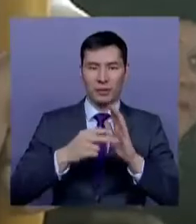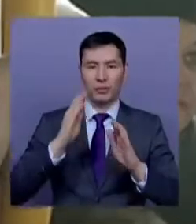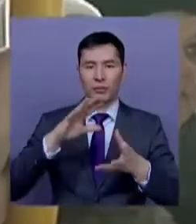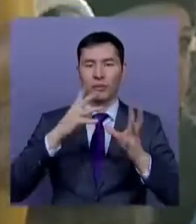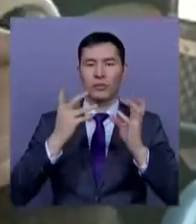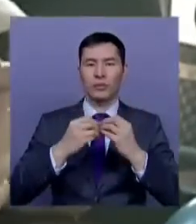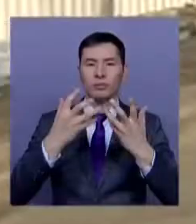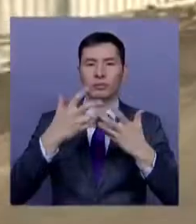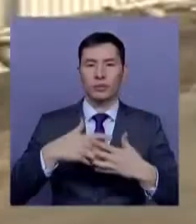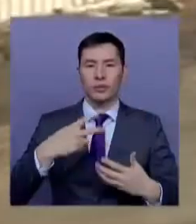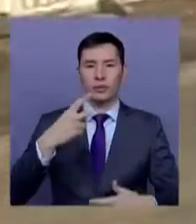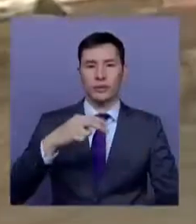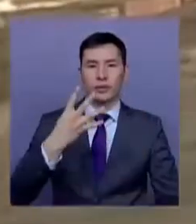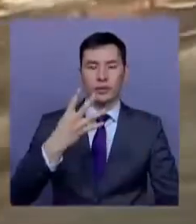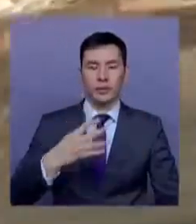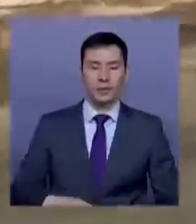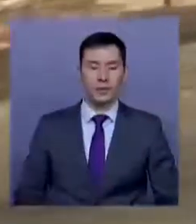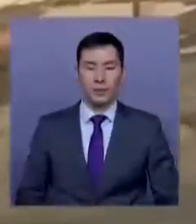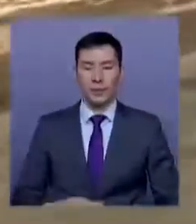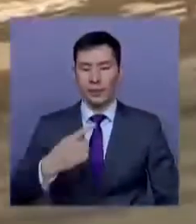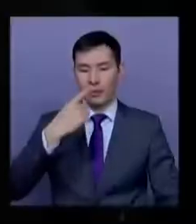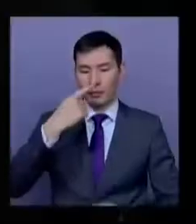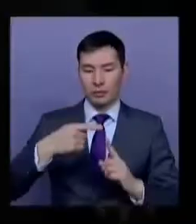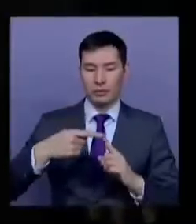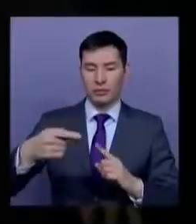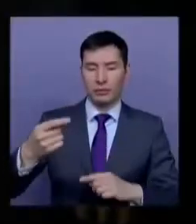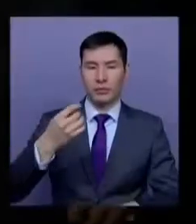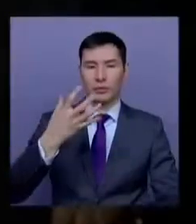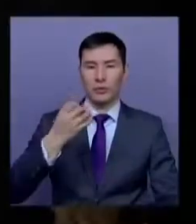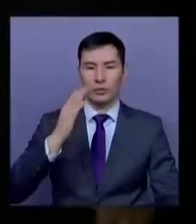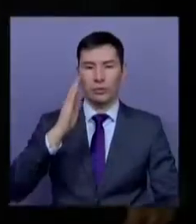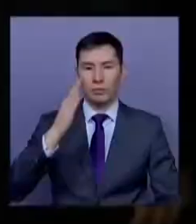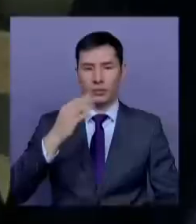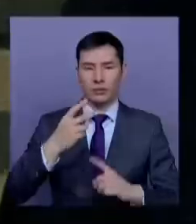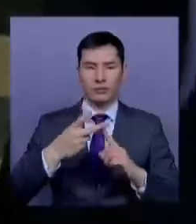арасында 8 ғана минут. Одан өзге, алдағы уақытта аудандағы тағы бірнеше бағыттағы